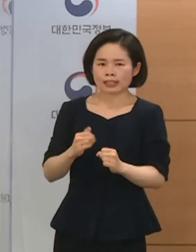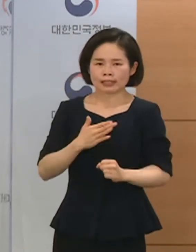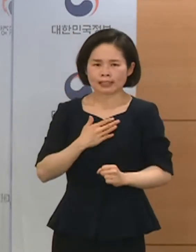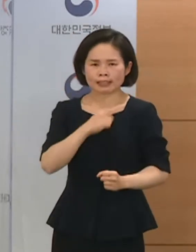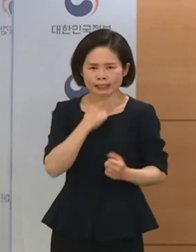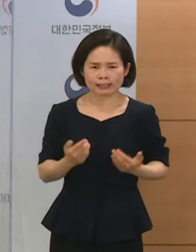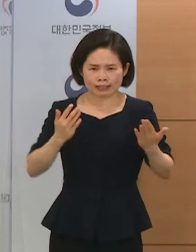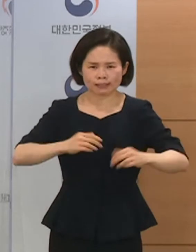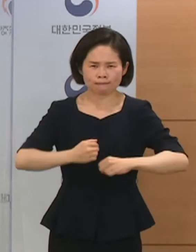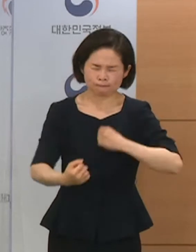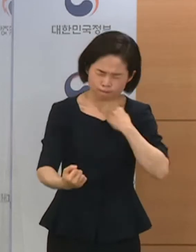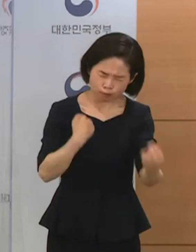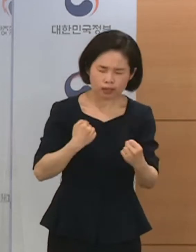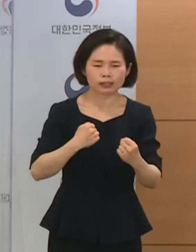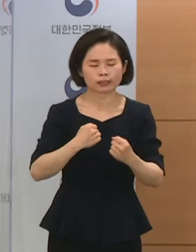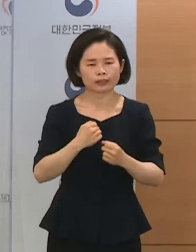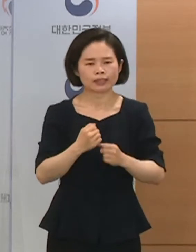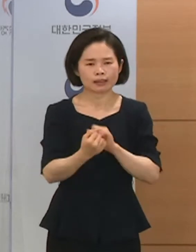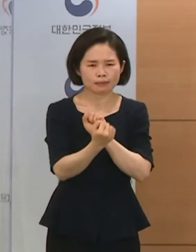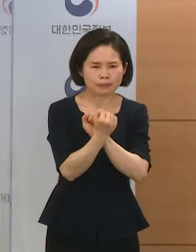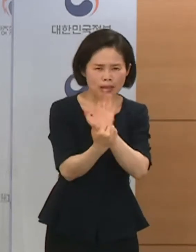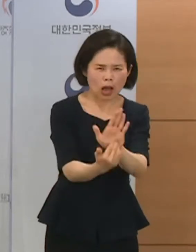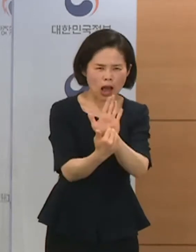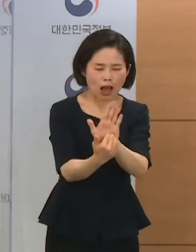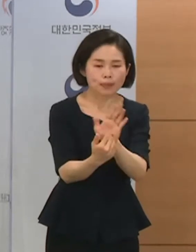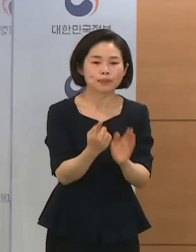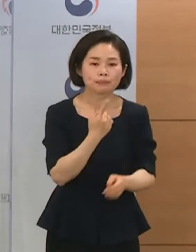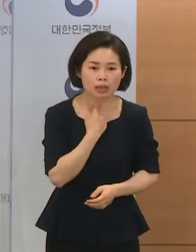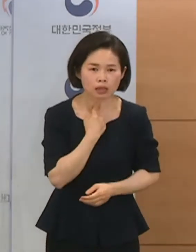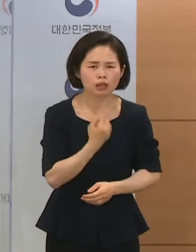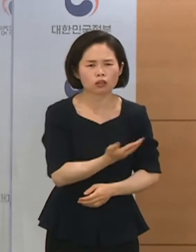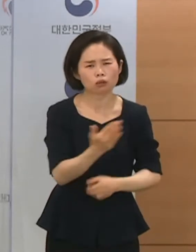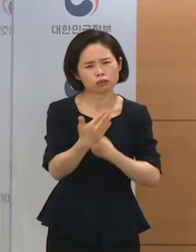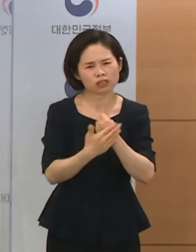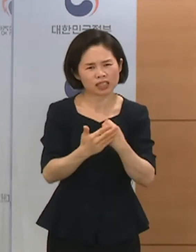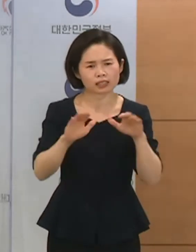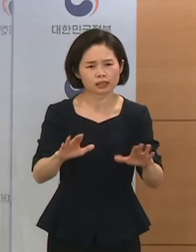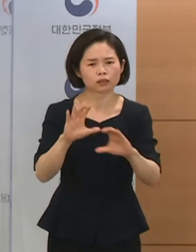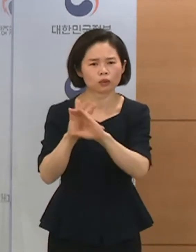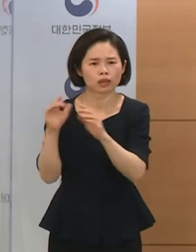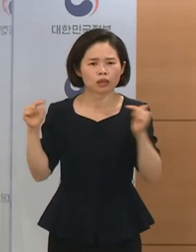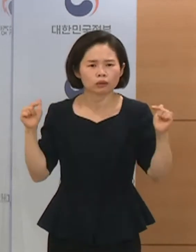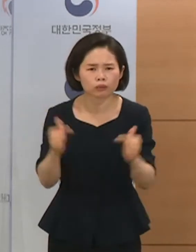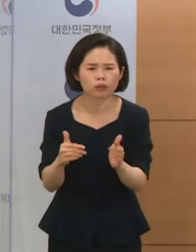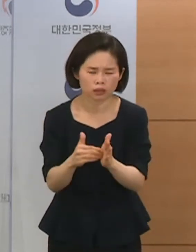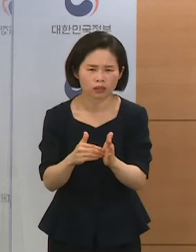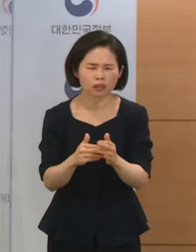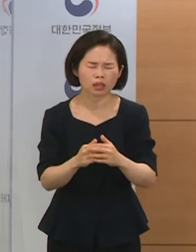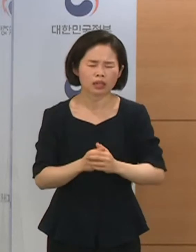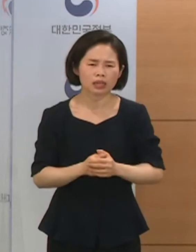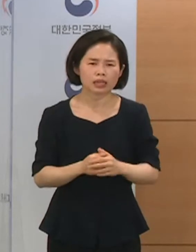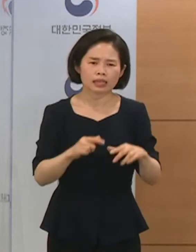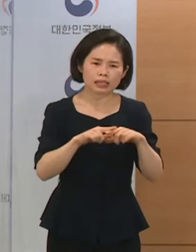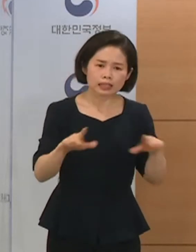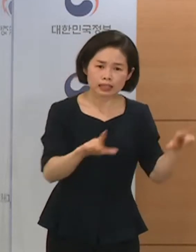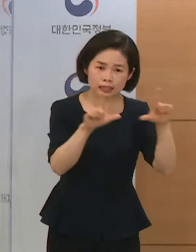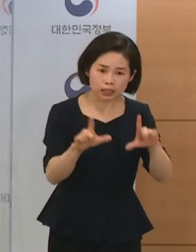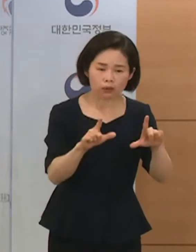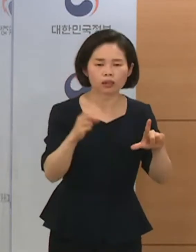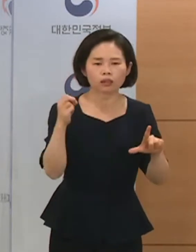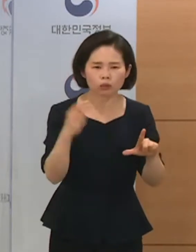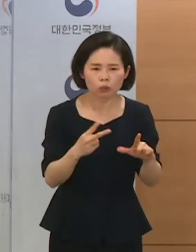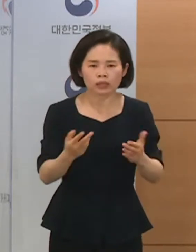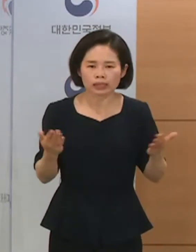협조해 주신 덕분입니다. 이제껏 일상과 생업을 양보해가면서 견뎌와